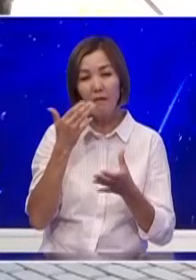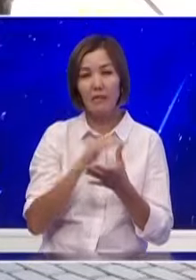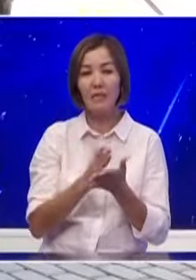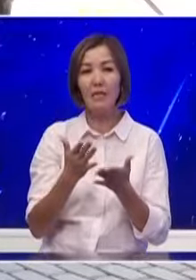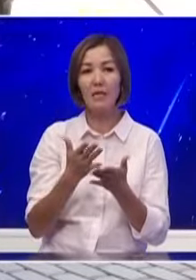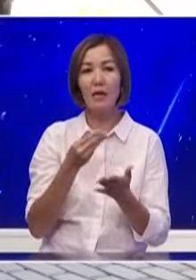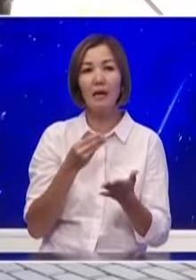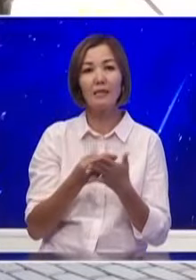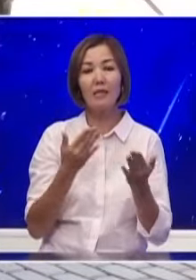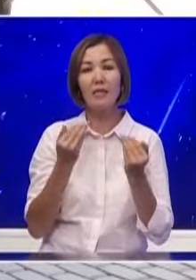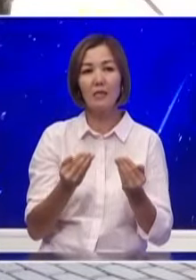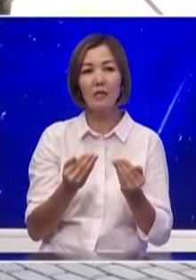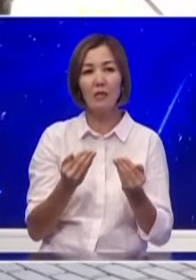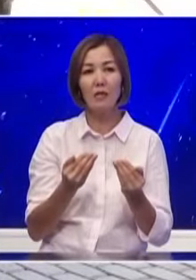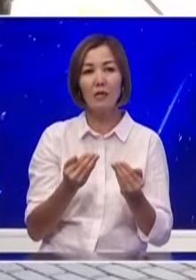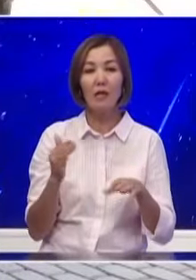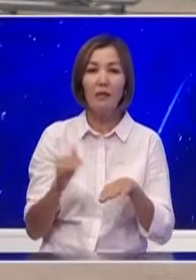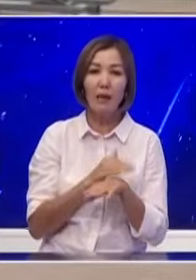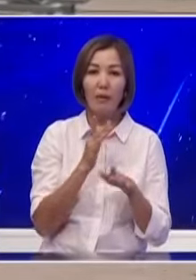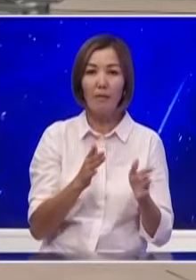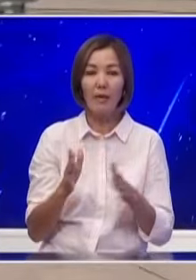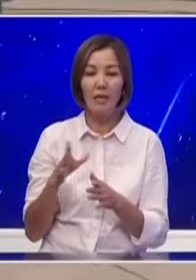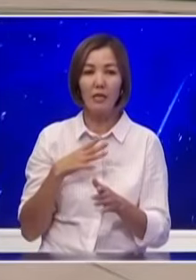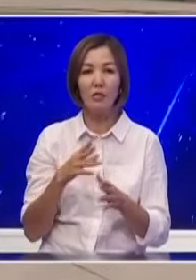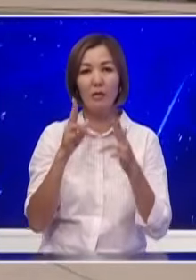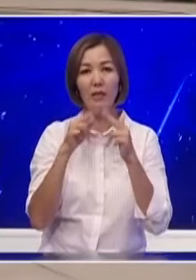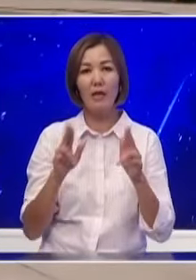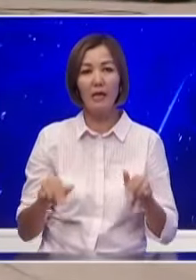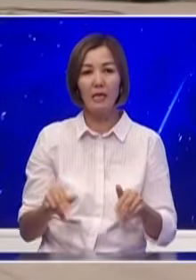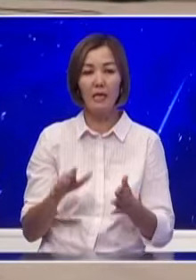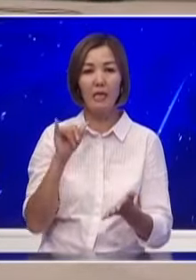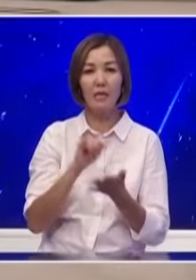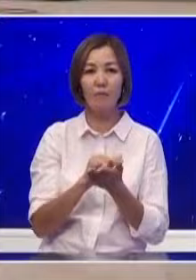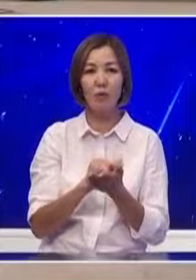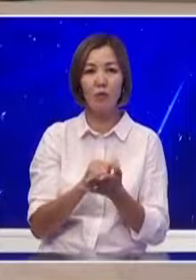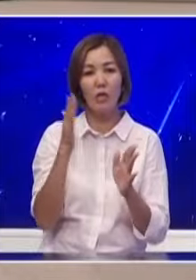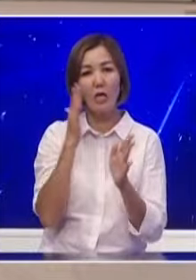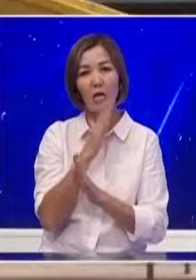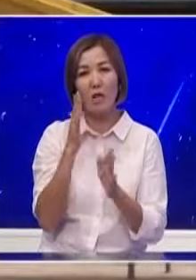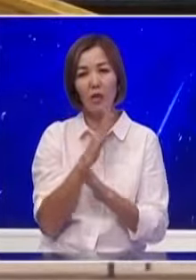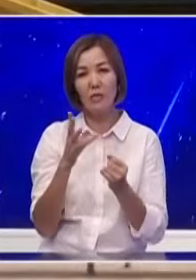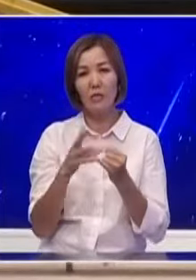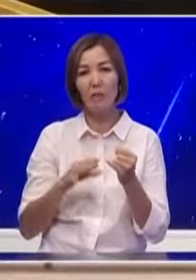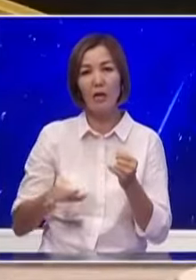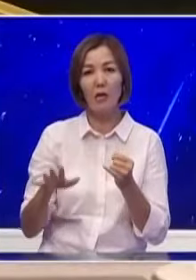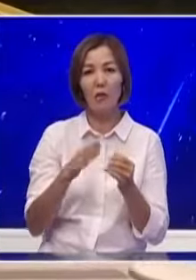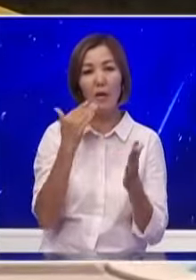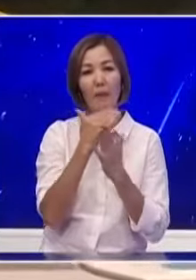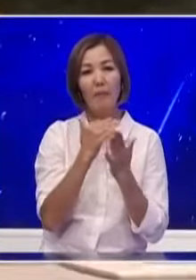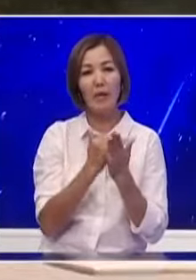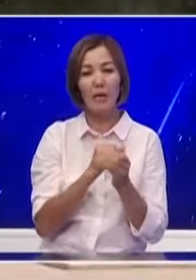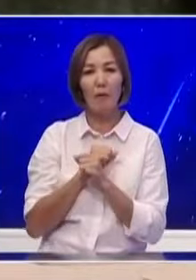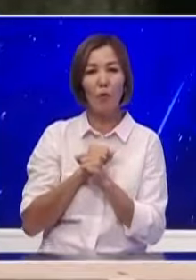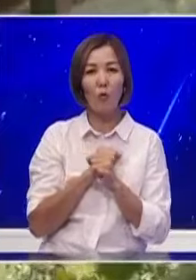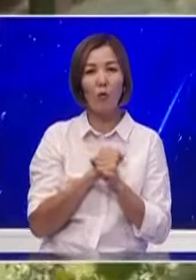тому, как сегодня стать добропорядочным. Лагерь «Арман-Дала» расположен в экологически чистом районе. Программа отдыха